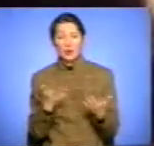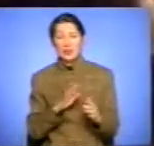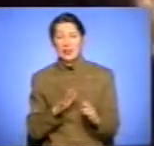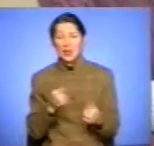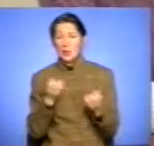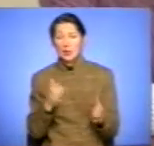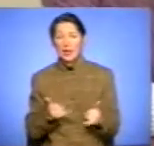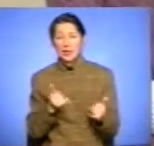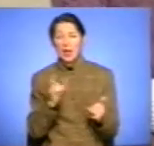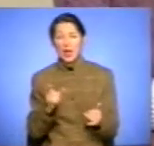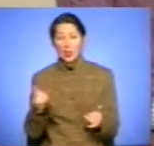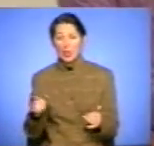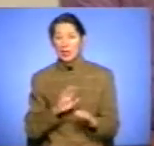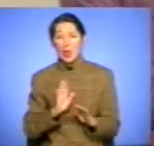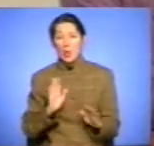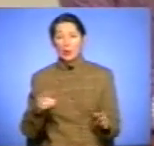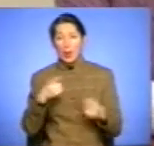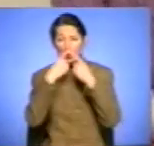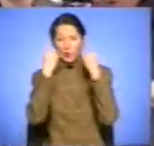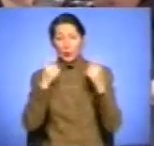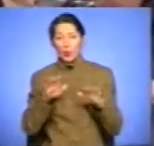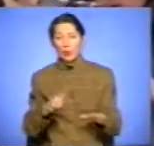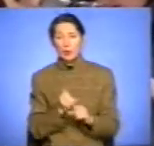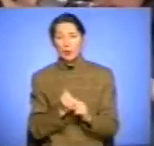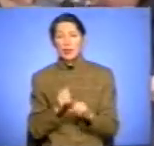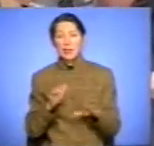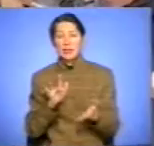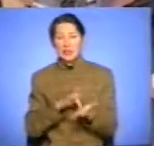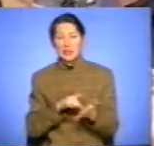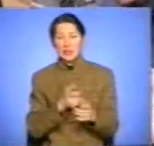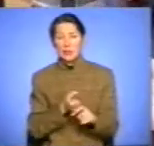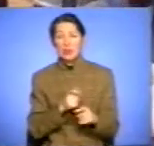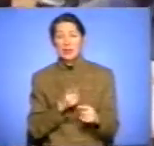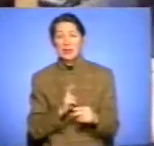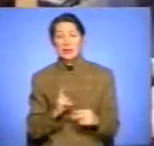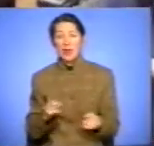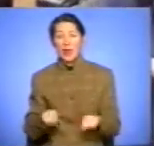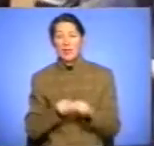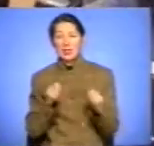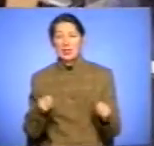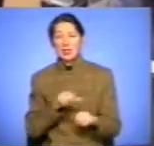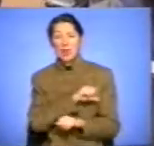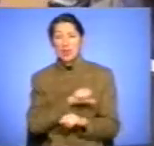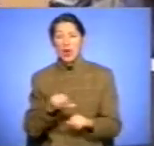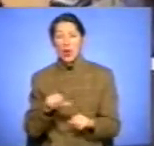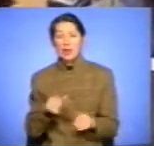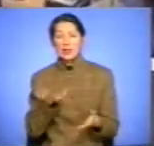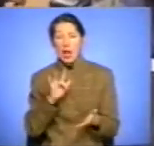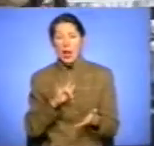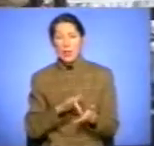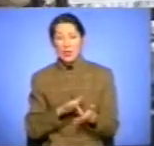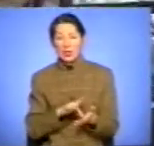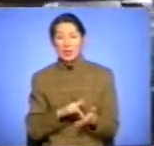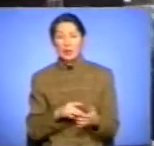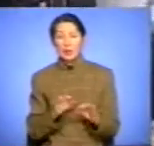поінформовані про місце і час роботи центрів більшості яких відкрилися на околицях міста інформація з баз даних БТИ не була вчасно перенесена до